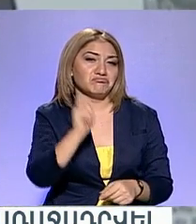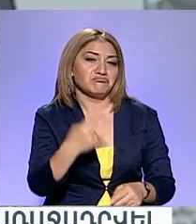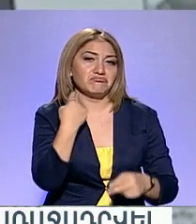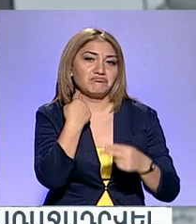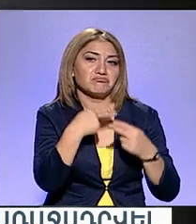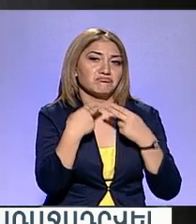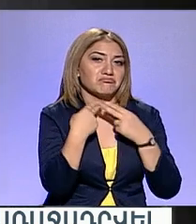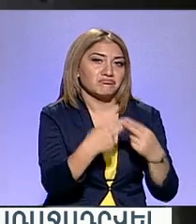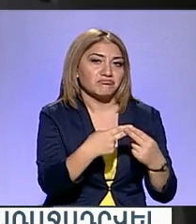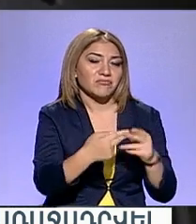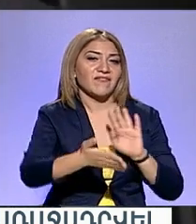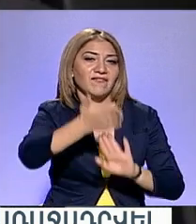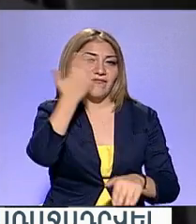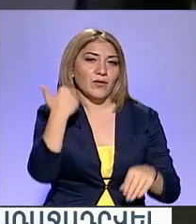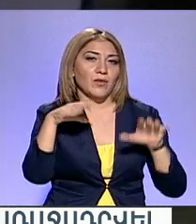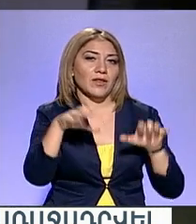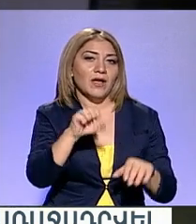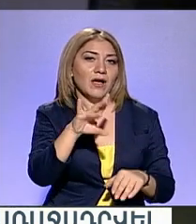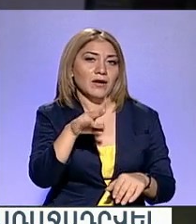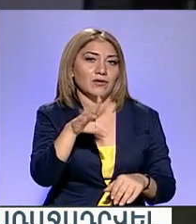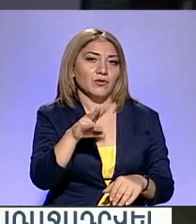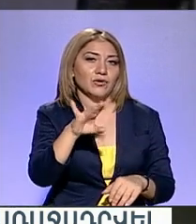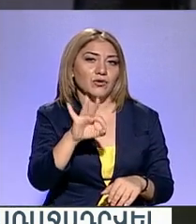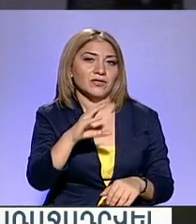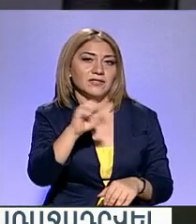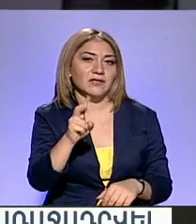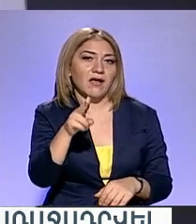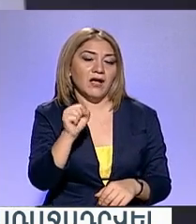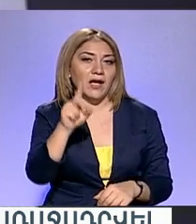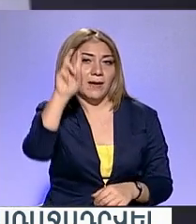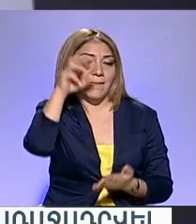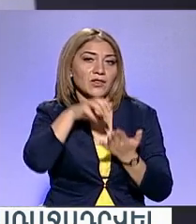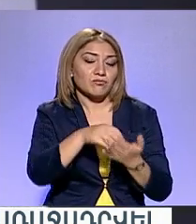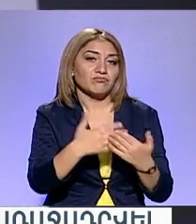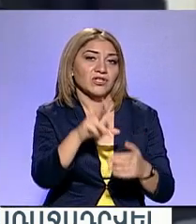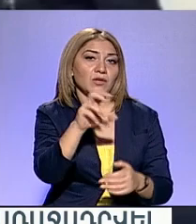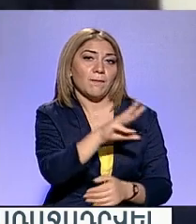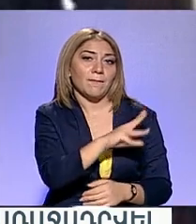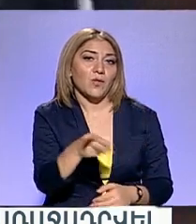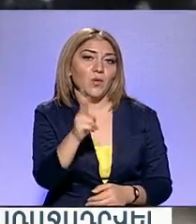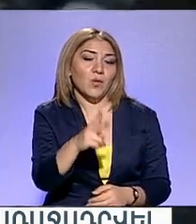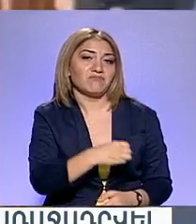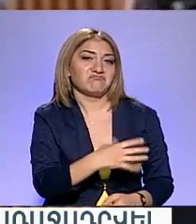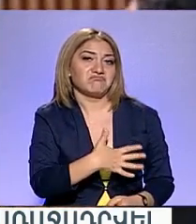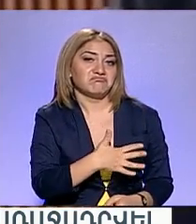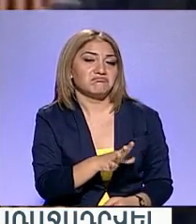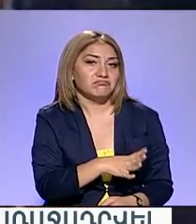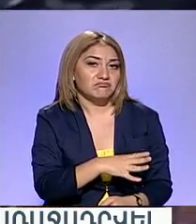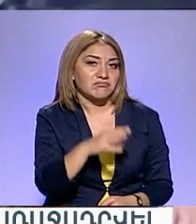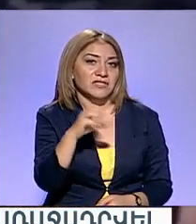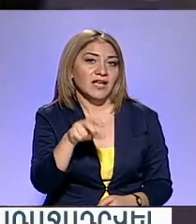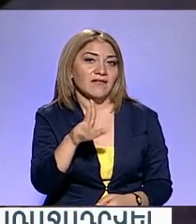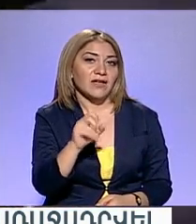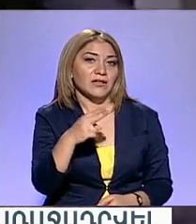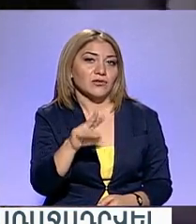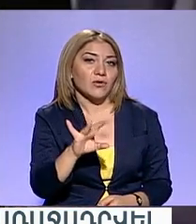ազատազրկման է դատապարտվել երկրի նախկին նախագահ Անտոնիո Սական, պետական բյուջեից նա ավելի քան $300 միլիոն է յուրացրել։ Սալվադորի